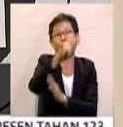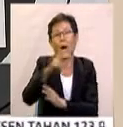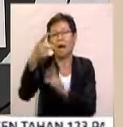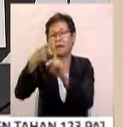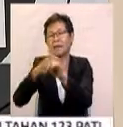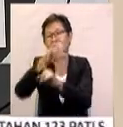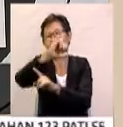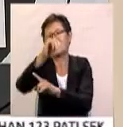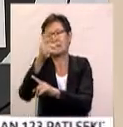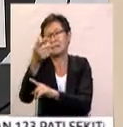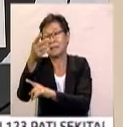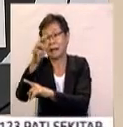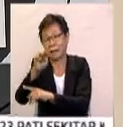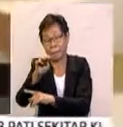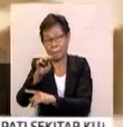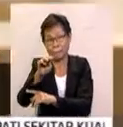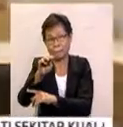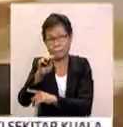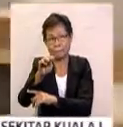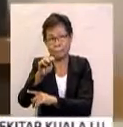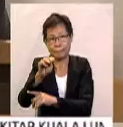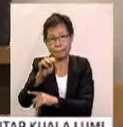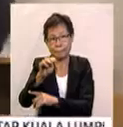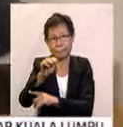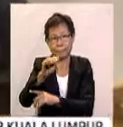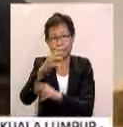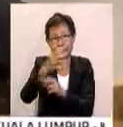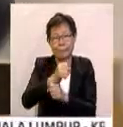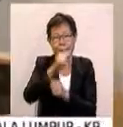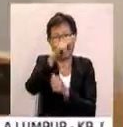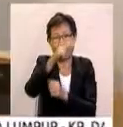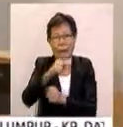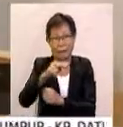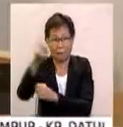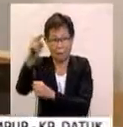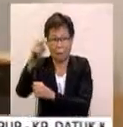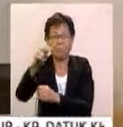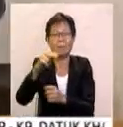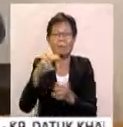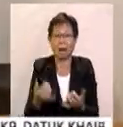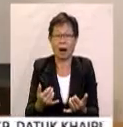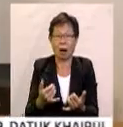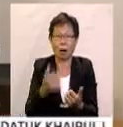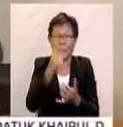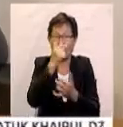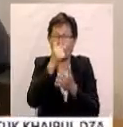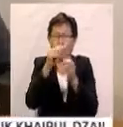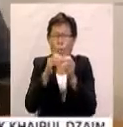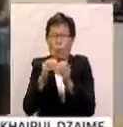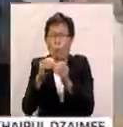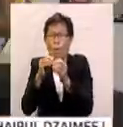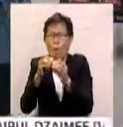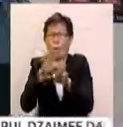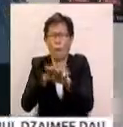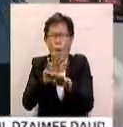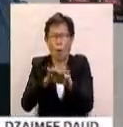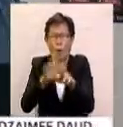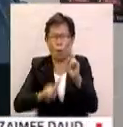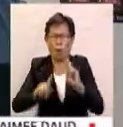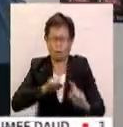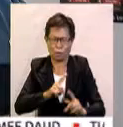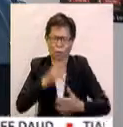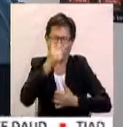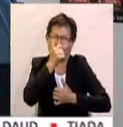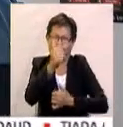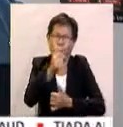Pada Jabatan Kemajuan Islam Malaysia, JAKIM, kret kini semakin digemari pelanggan Muslim. So ada hari itu